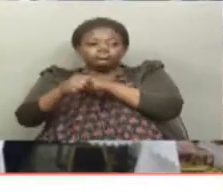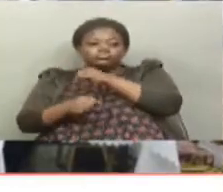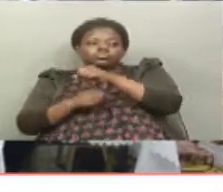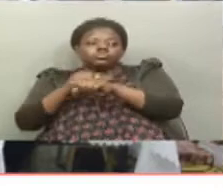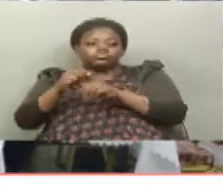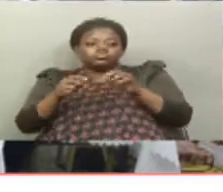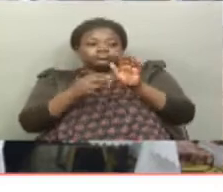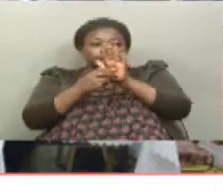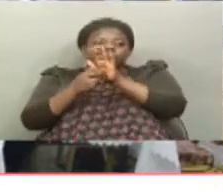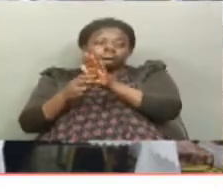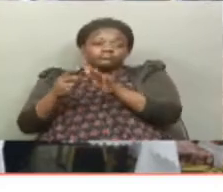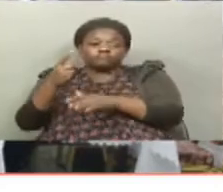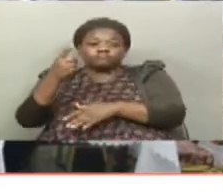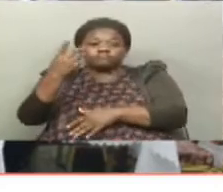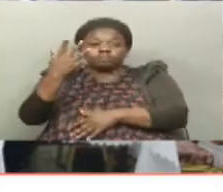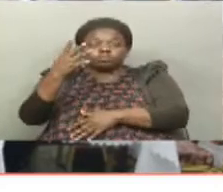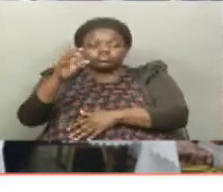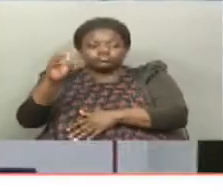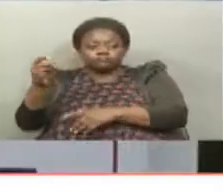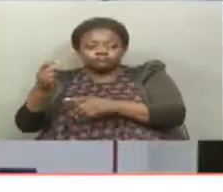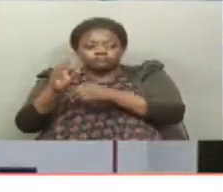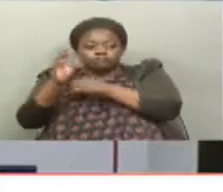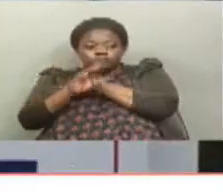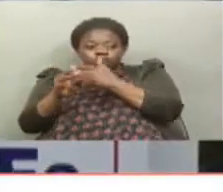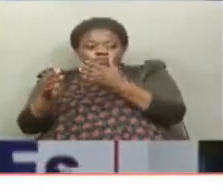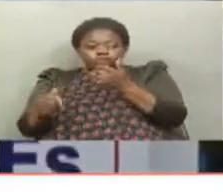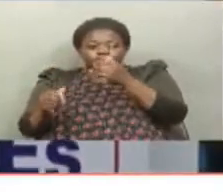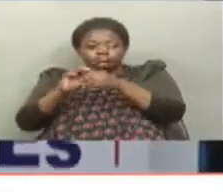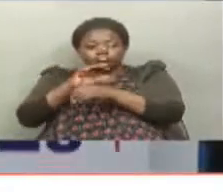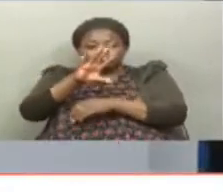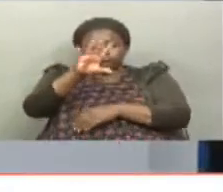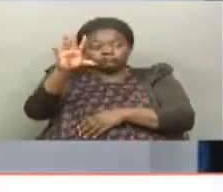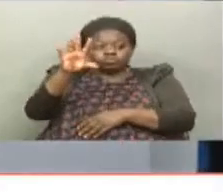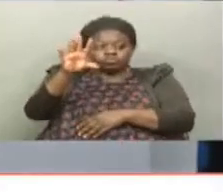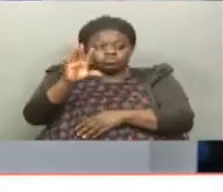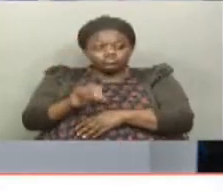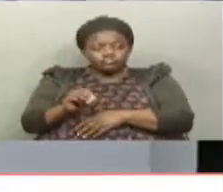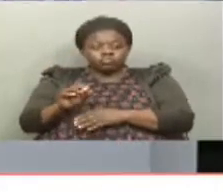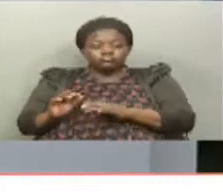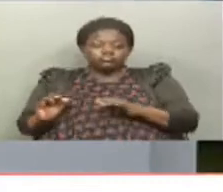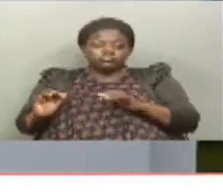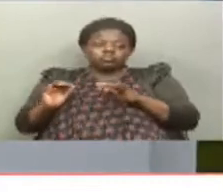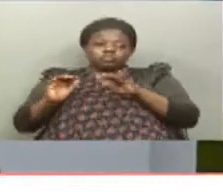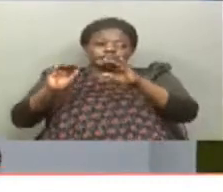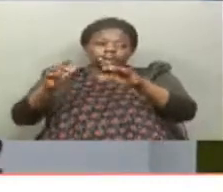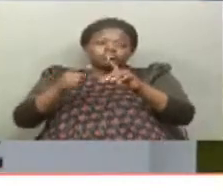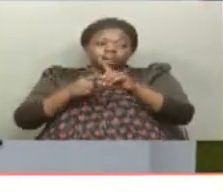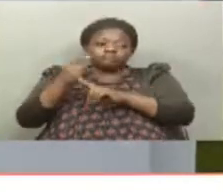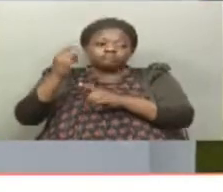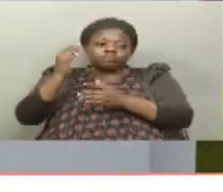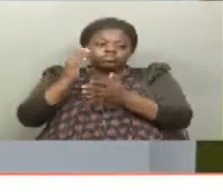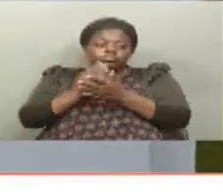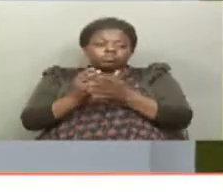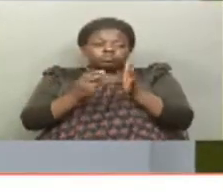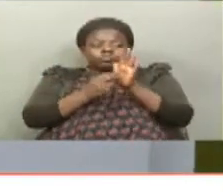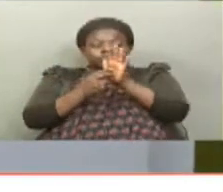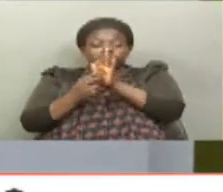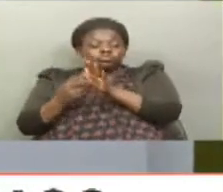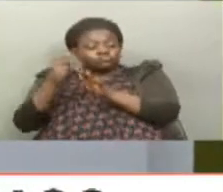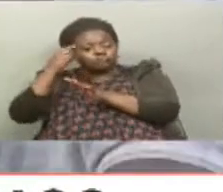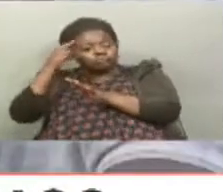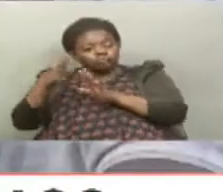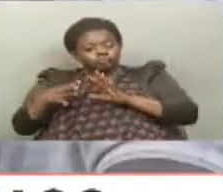wa 1500 kuva muwango musamba akola mukago gw'obuvanjuba bwa Afrika bakunganya mu kibuga Kampala okweta moleso gata muwanga